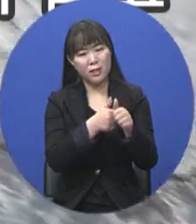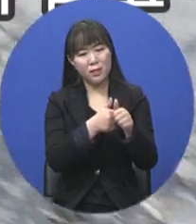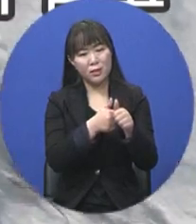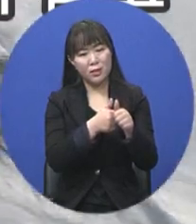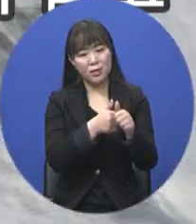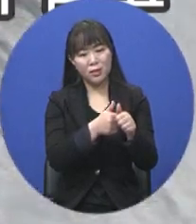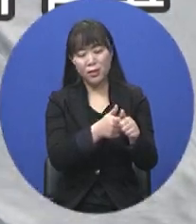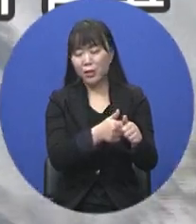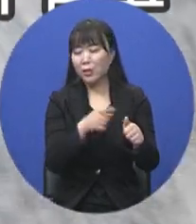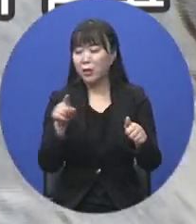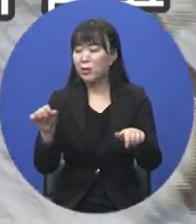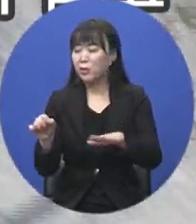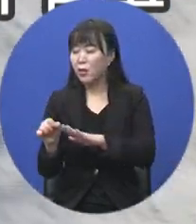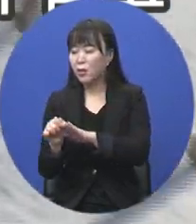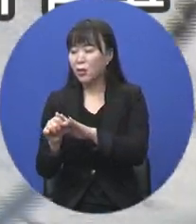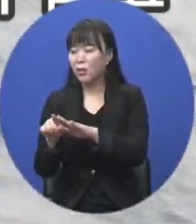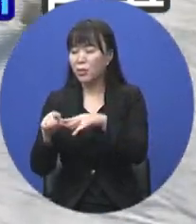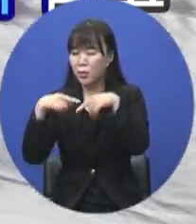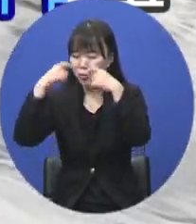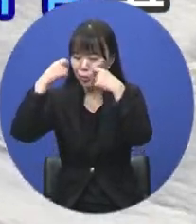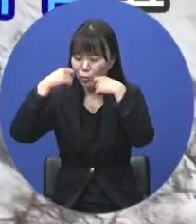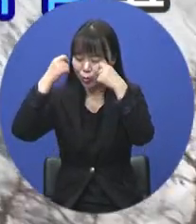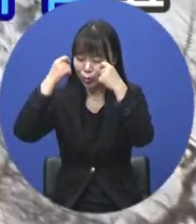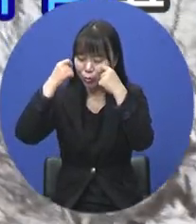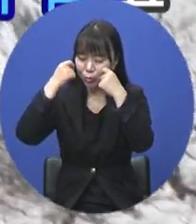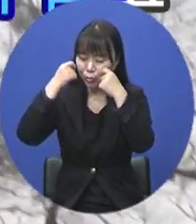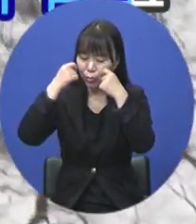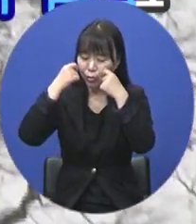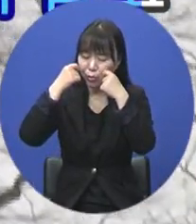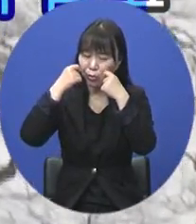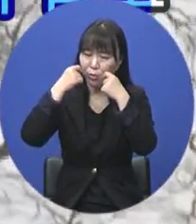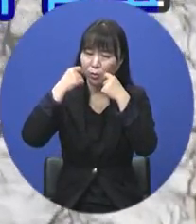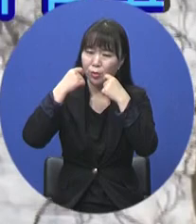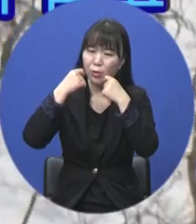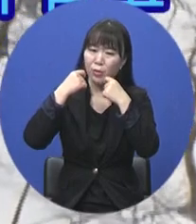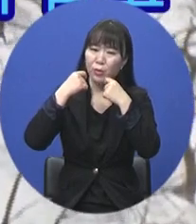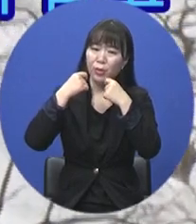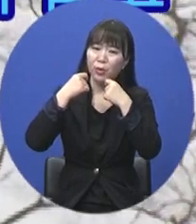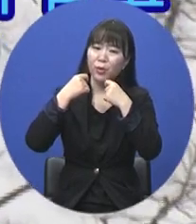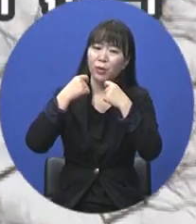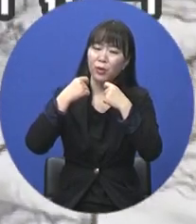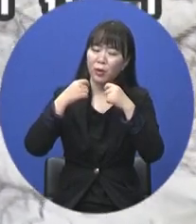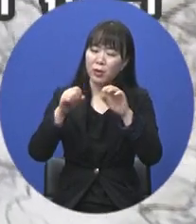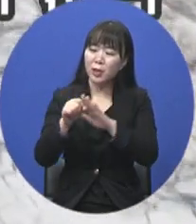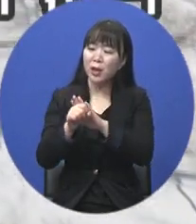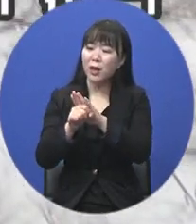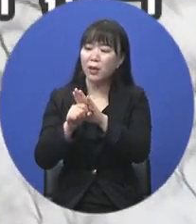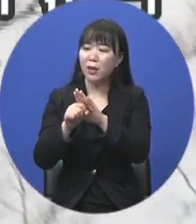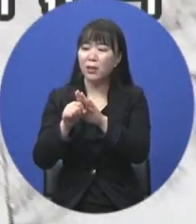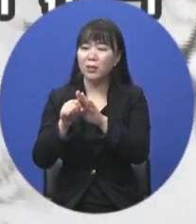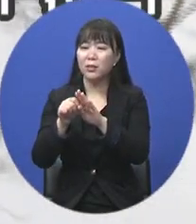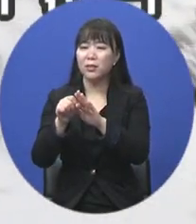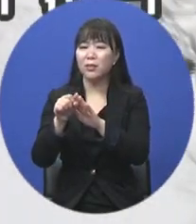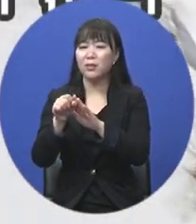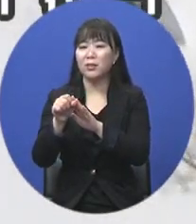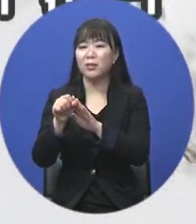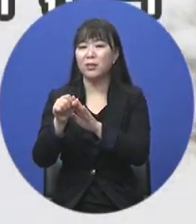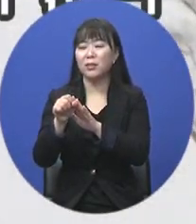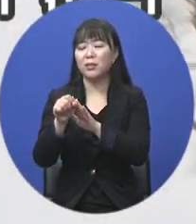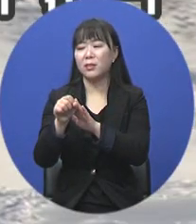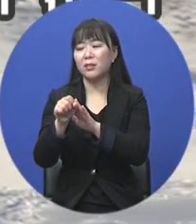wie 하라 5 하하